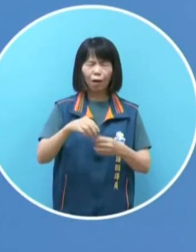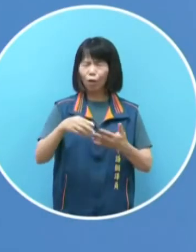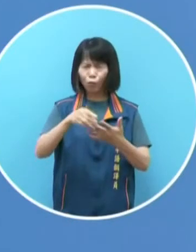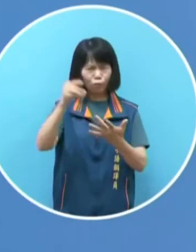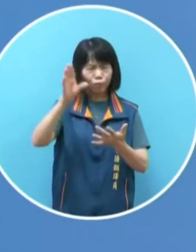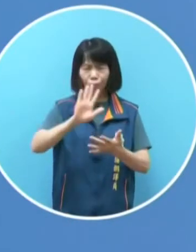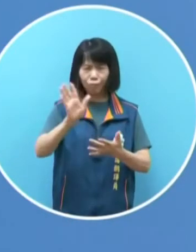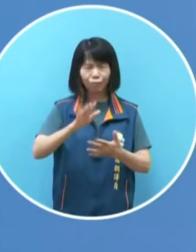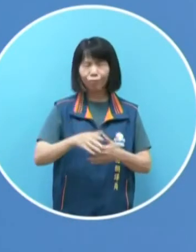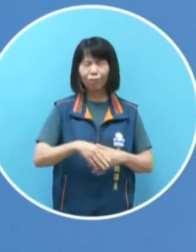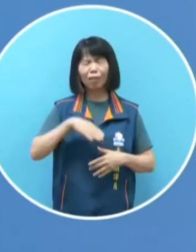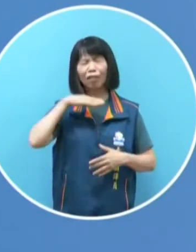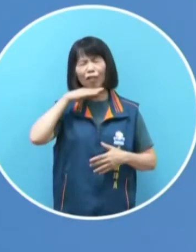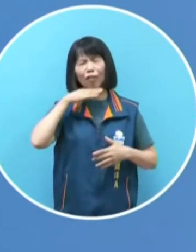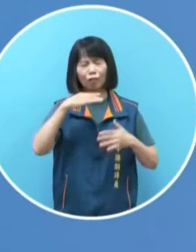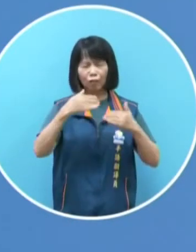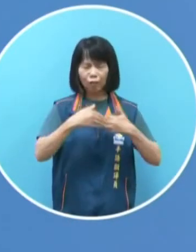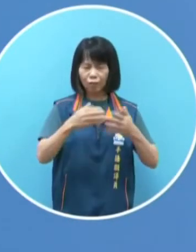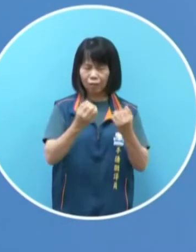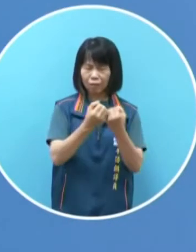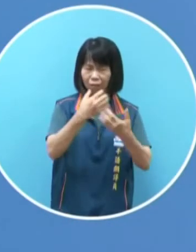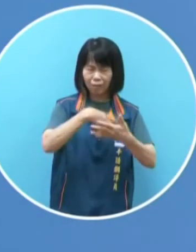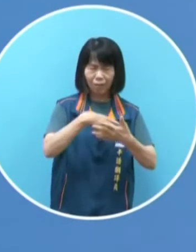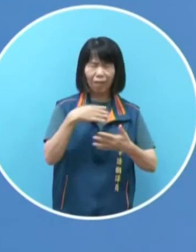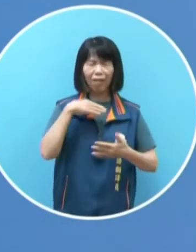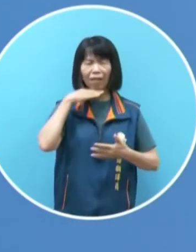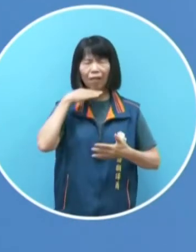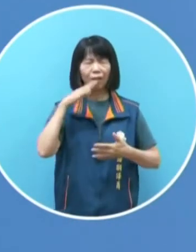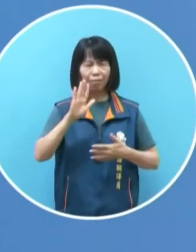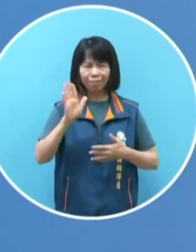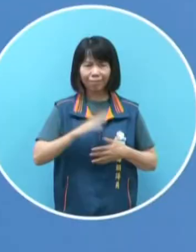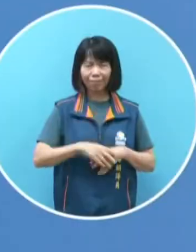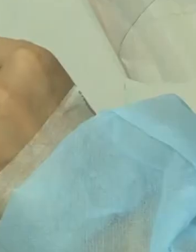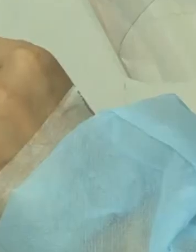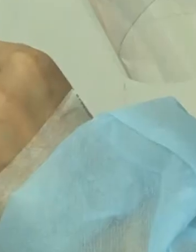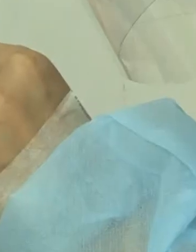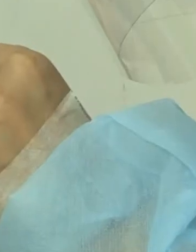德纳有 AZ 疫苗就赶快接种赶快得到